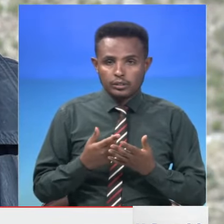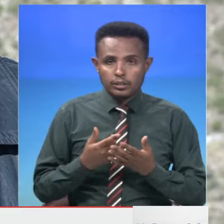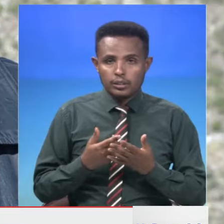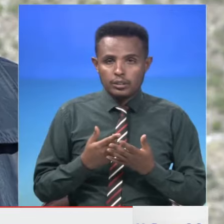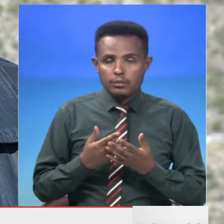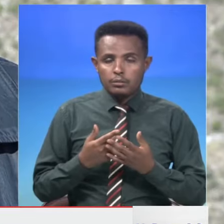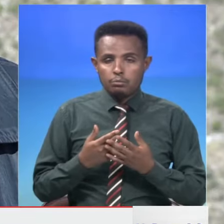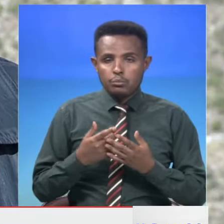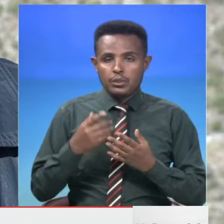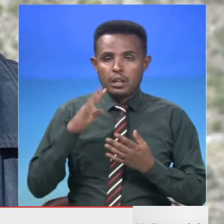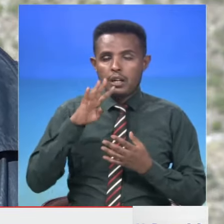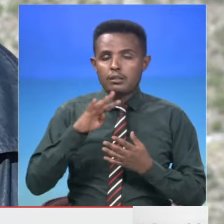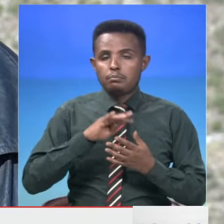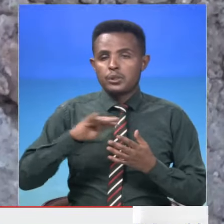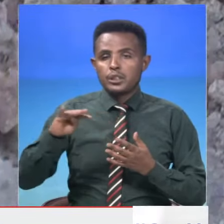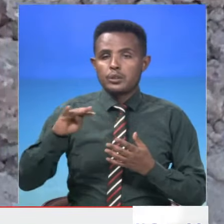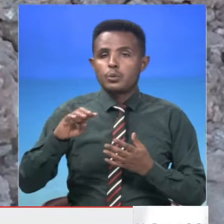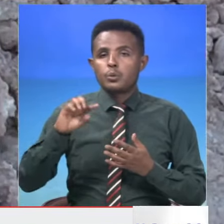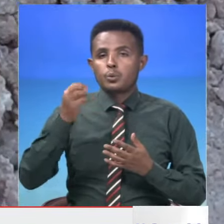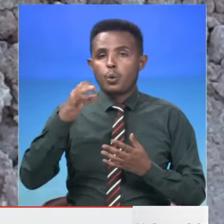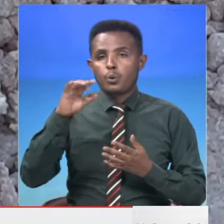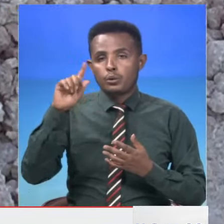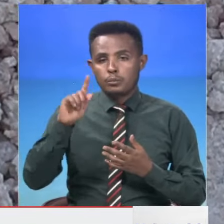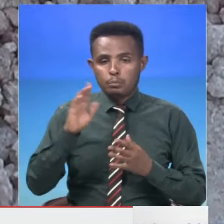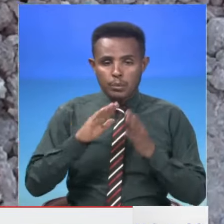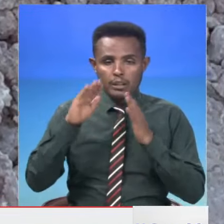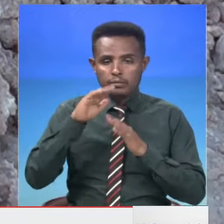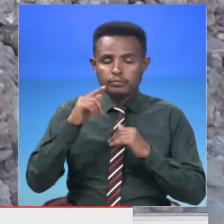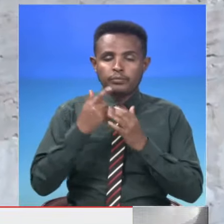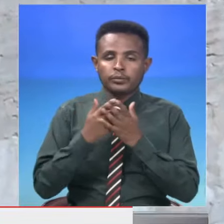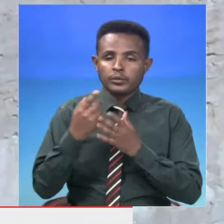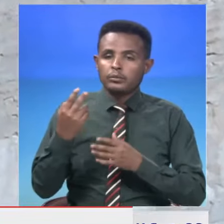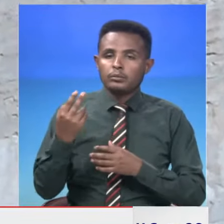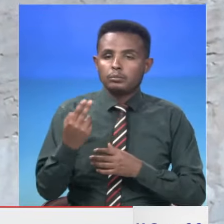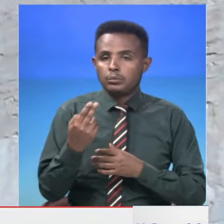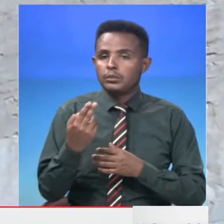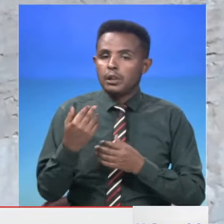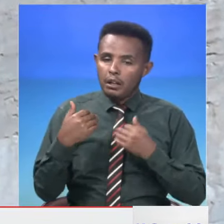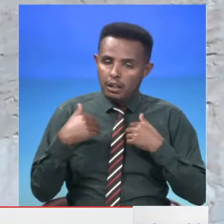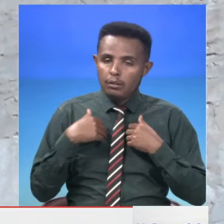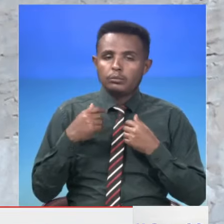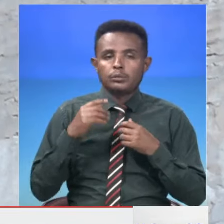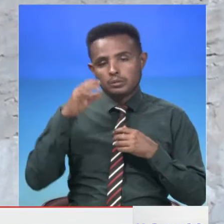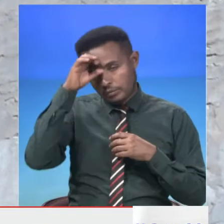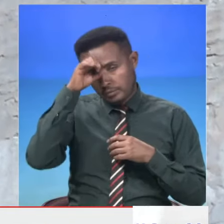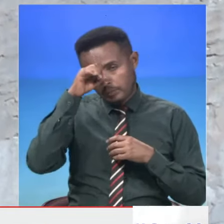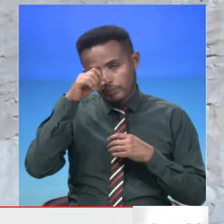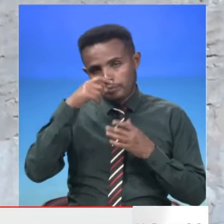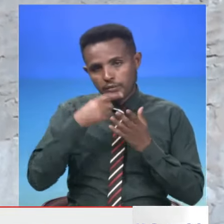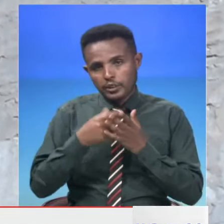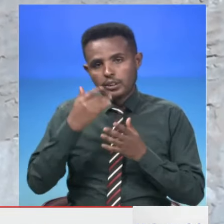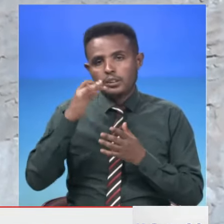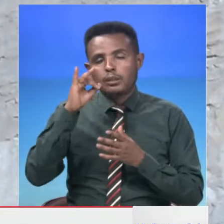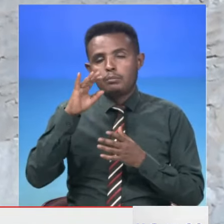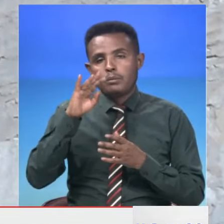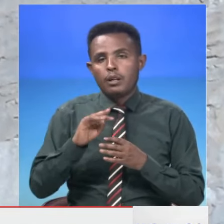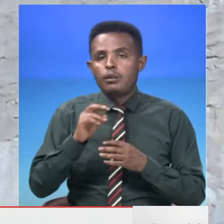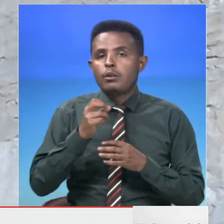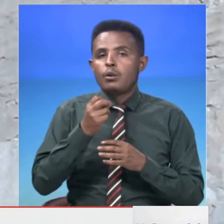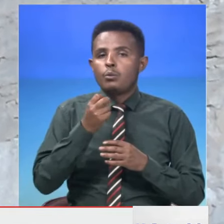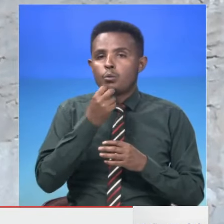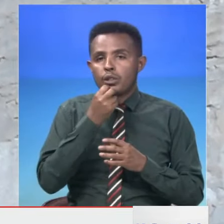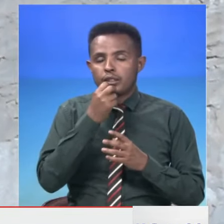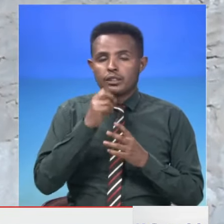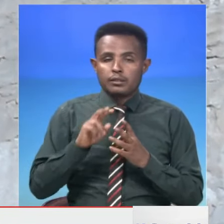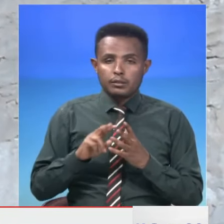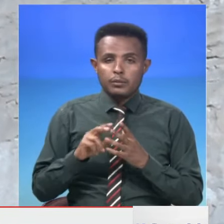ሚሊዮን ቶን በላይ የሚገኝ ግምት አለ ከሁለት ሚሊዮን ቶን በላይ ማድረግ ያልነዋል። እዚህ ጀማውንዝ መለስ ጀምሮ ከአንድ